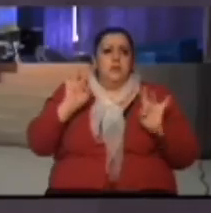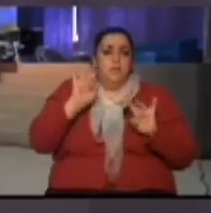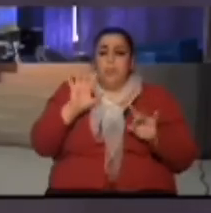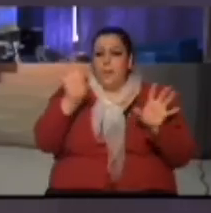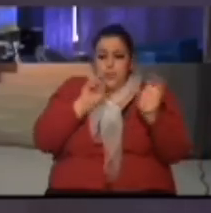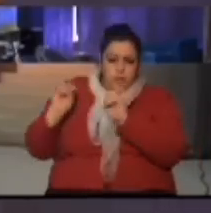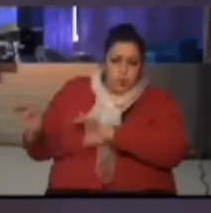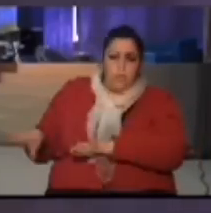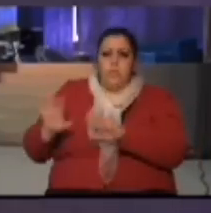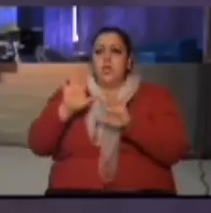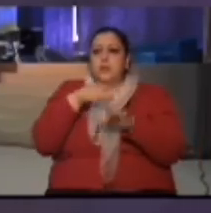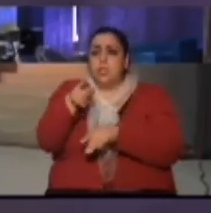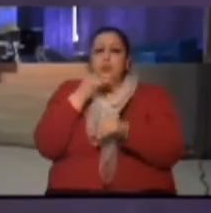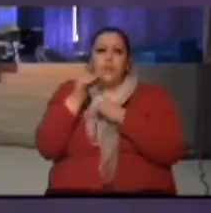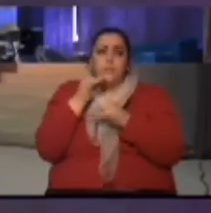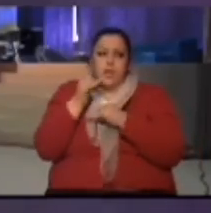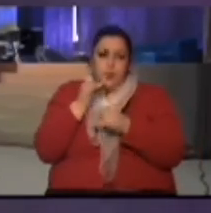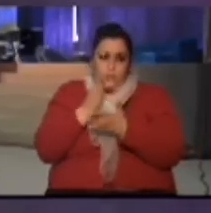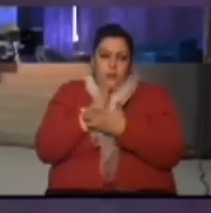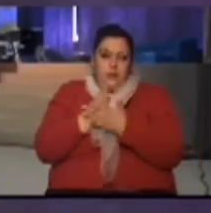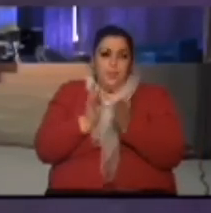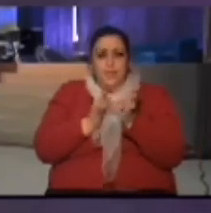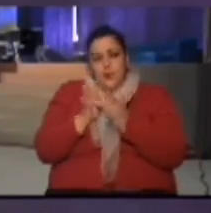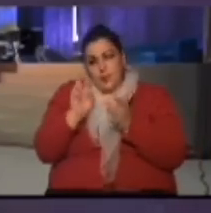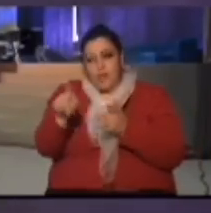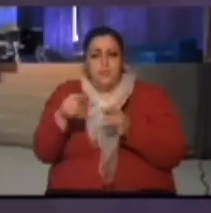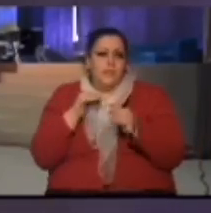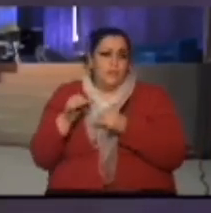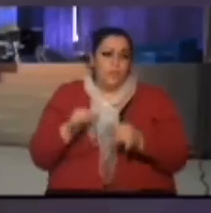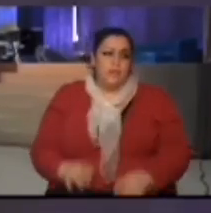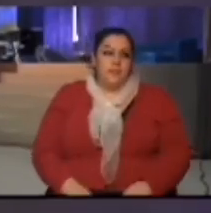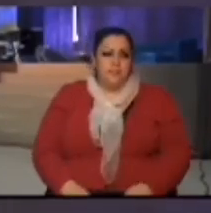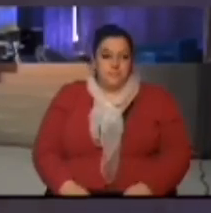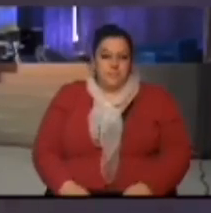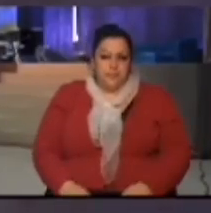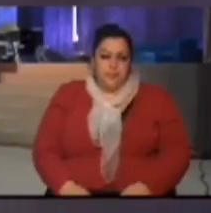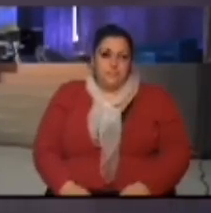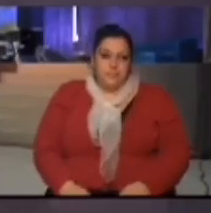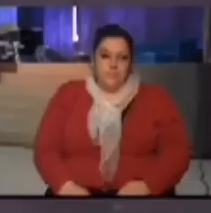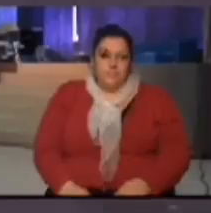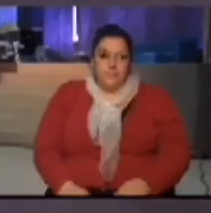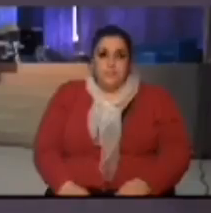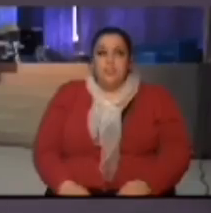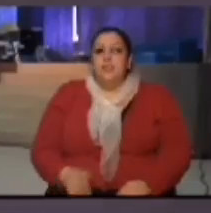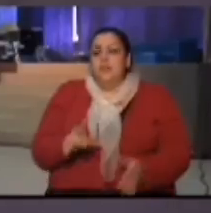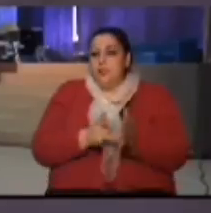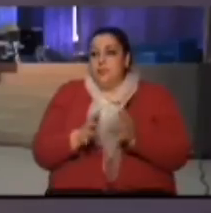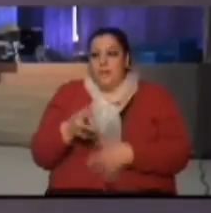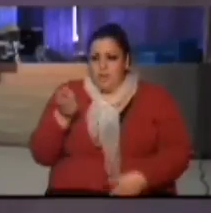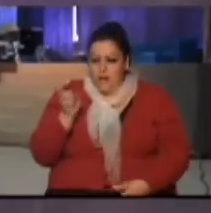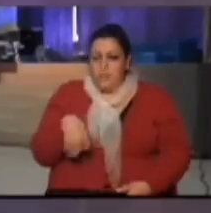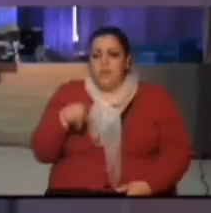վիճակից, բան ունեմ հետդ խոսալու։ Ու դրանից հետո խոսելու է քո հետ։ Խոսելու է ու ինչ է քեզ